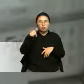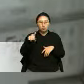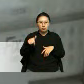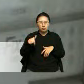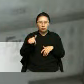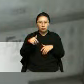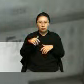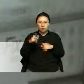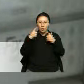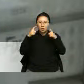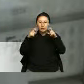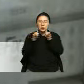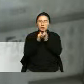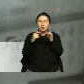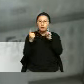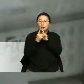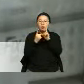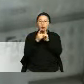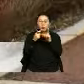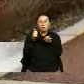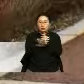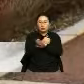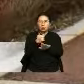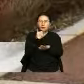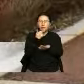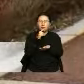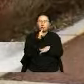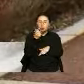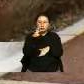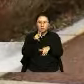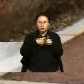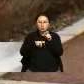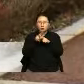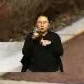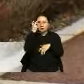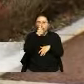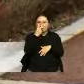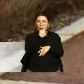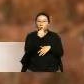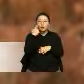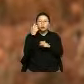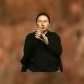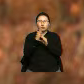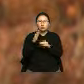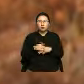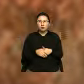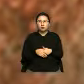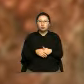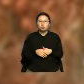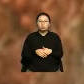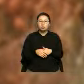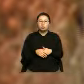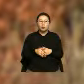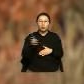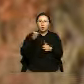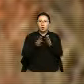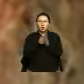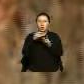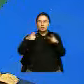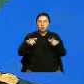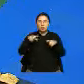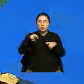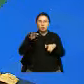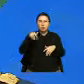확진자와 만난 뒤 외출하지 않았다고 밝혔지만 당국은 추가 동선을 확인 중입니다. 이런 가운데 고양시